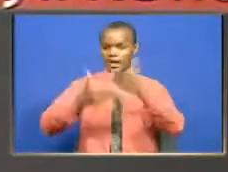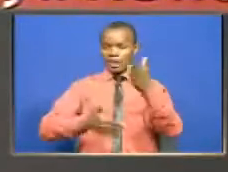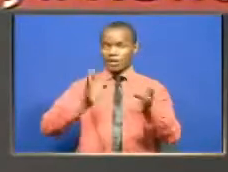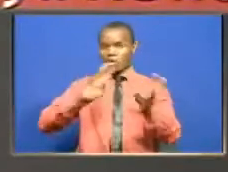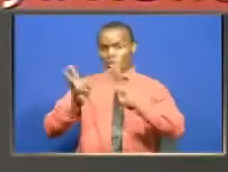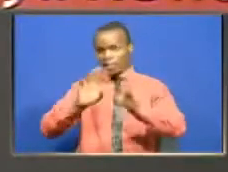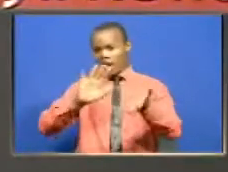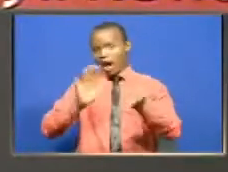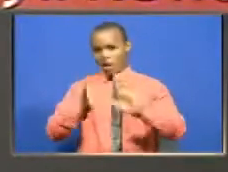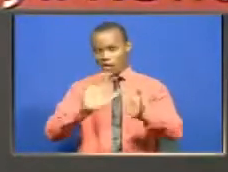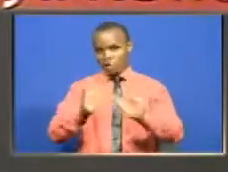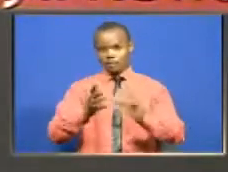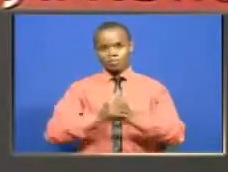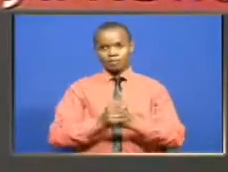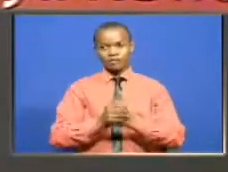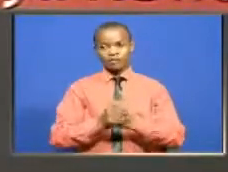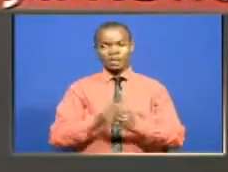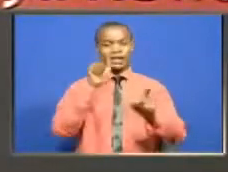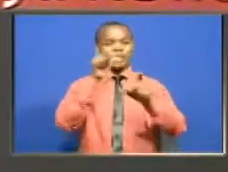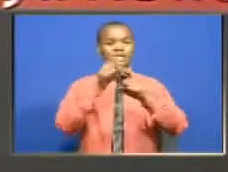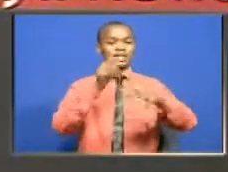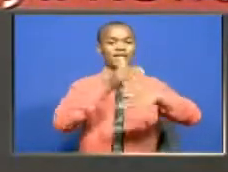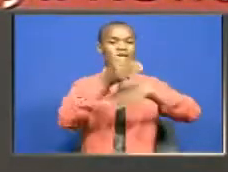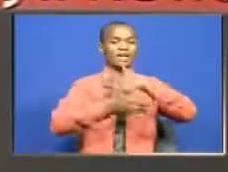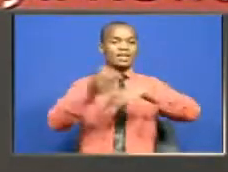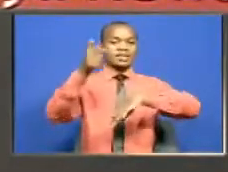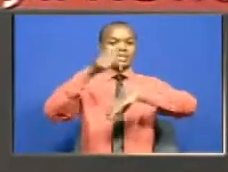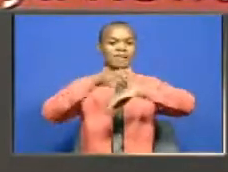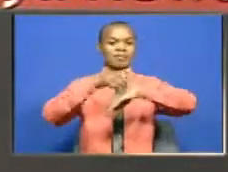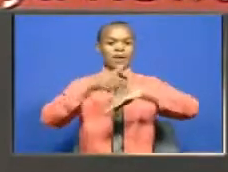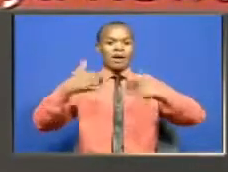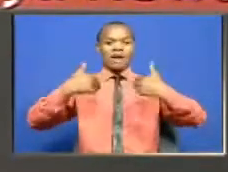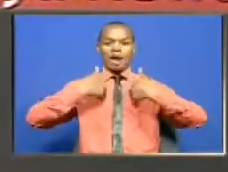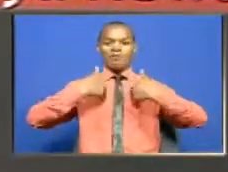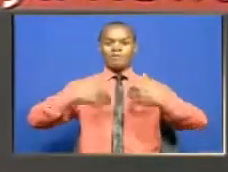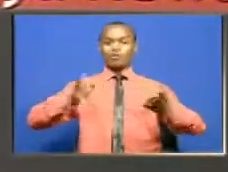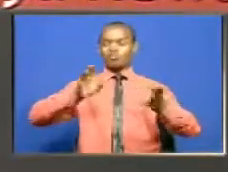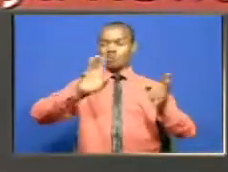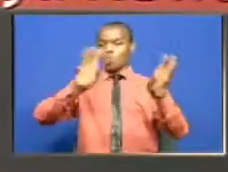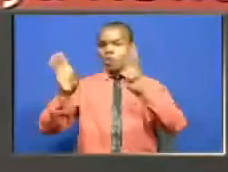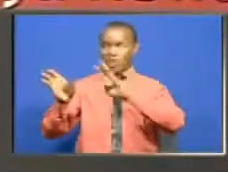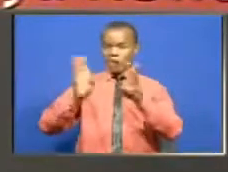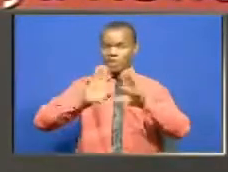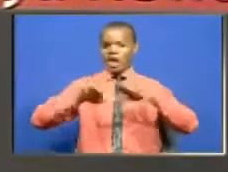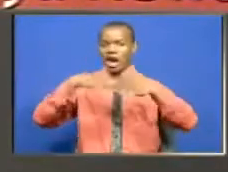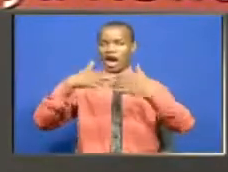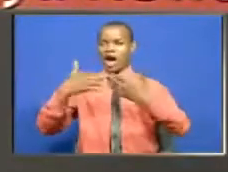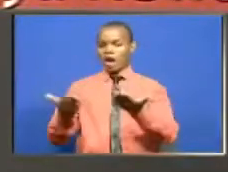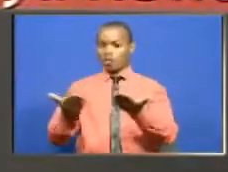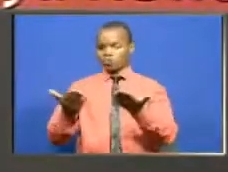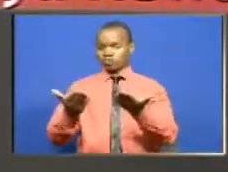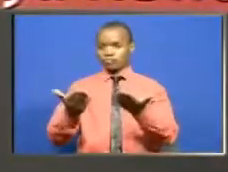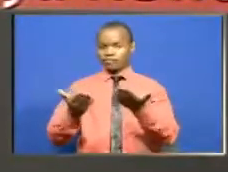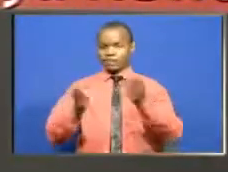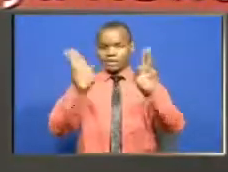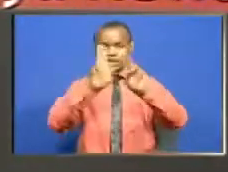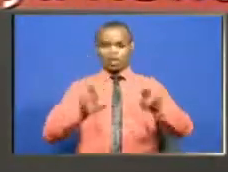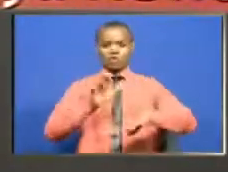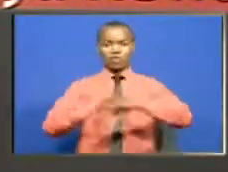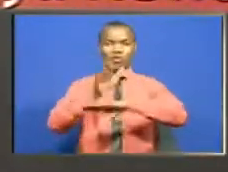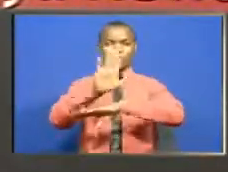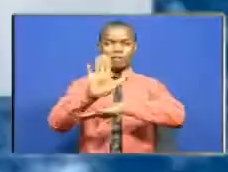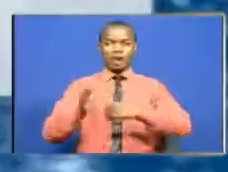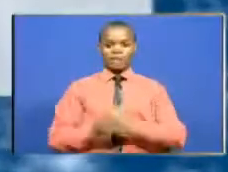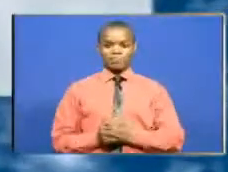wa hali ya hewa kwa sasa. Hadi wakati mwingine, na kuacha na utabiri wa hali ya hewa katika maeneo mengine duniani. Kwa heri ya kuonana.